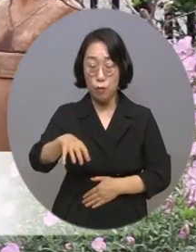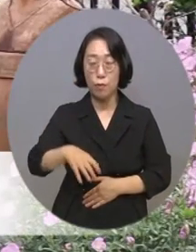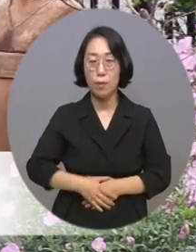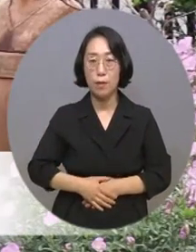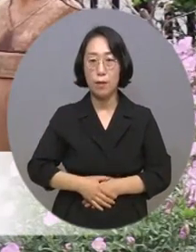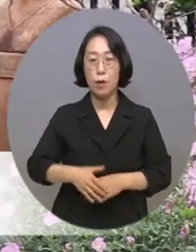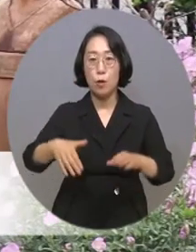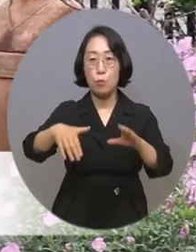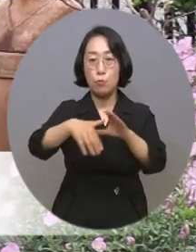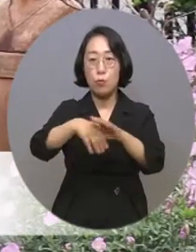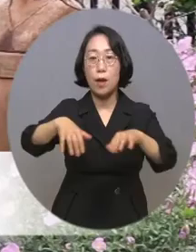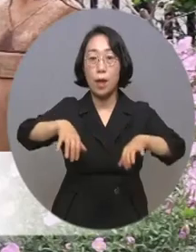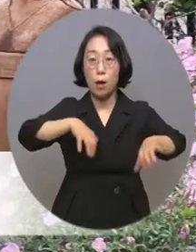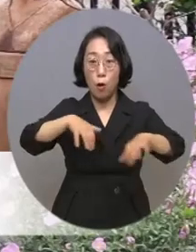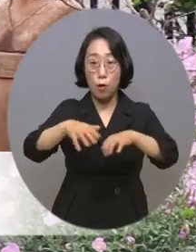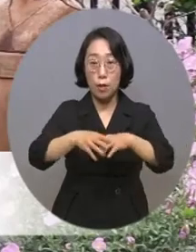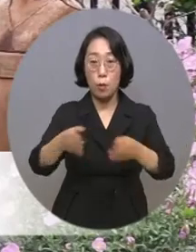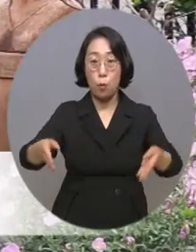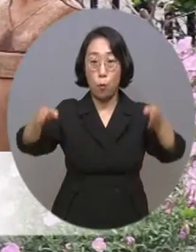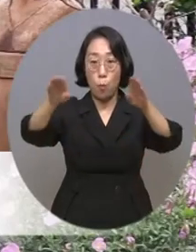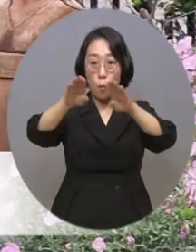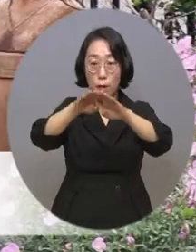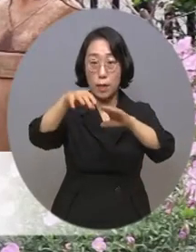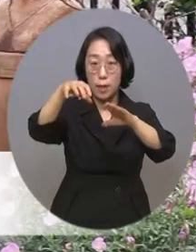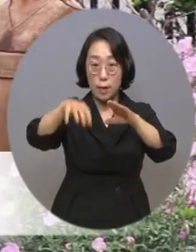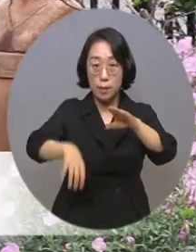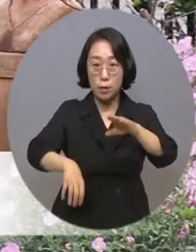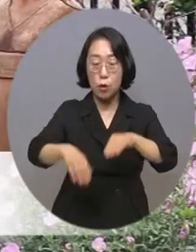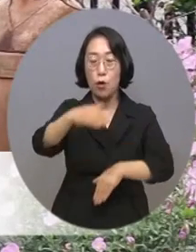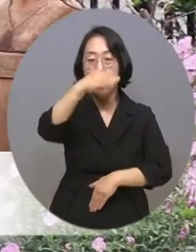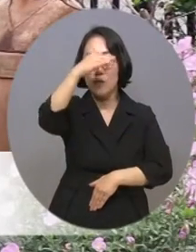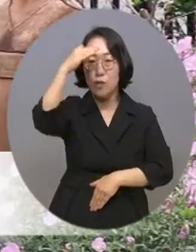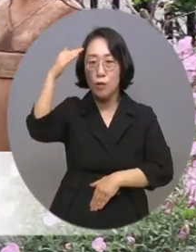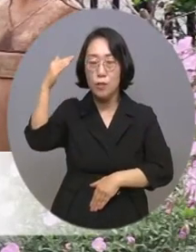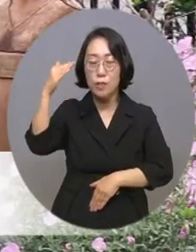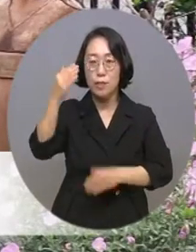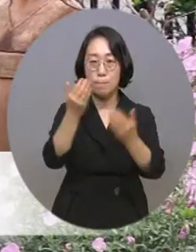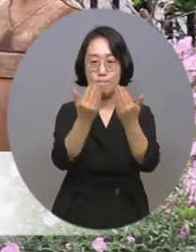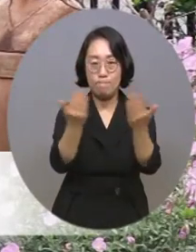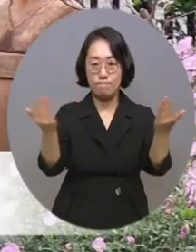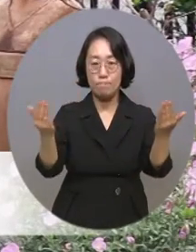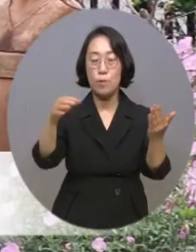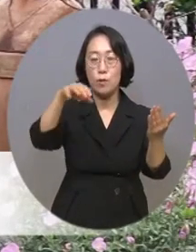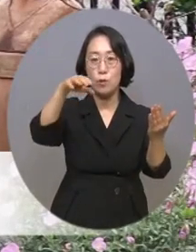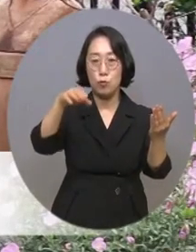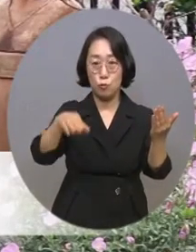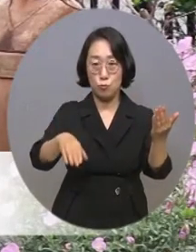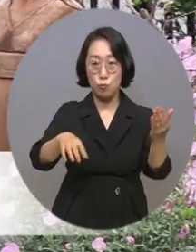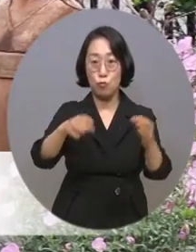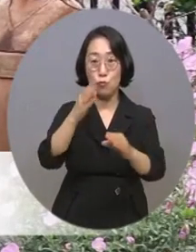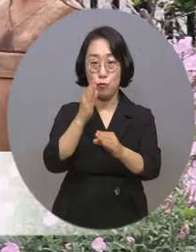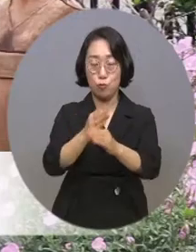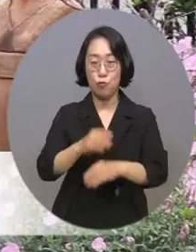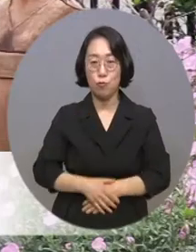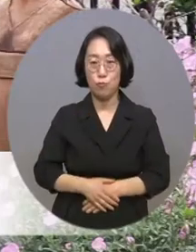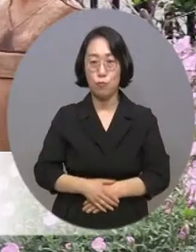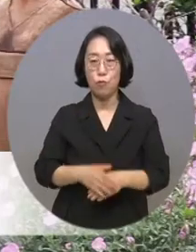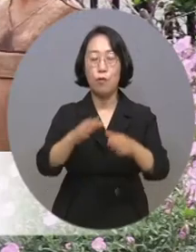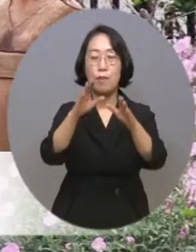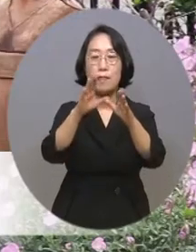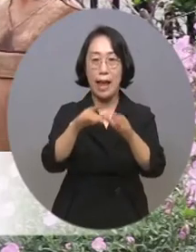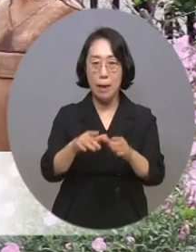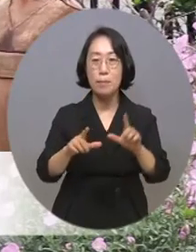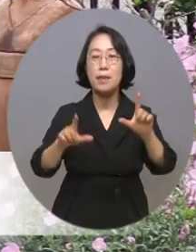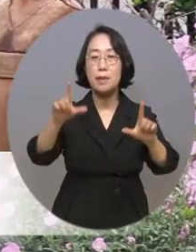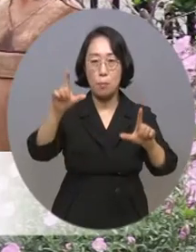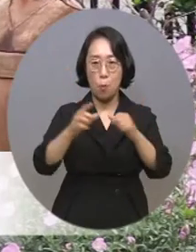거리에 위치한 문화공간 발해에서 전시를 하고 있는데요. 거기서는 나비를 주제로